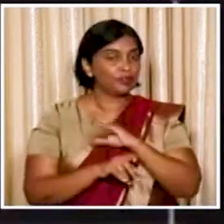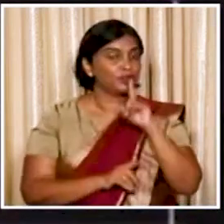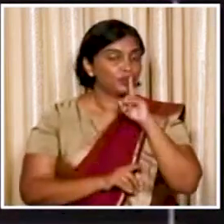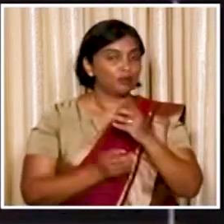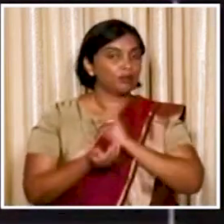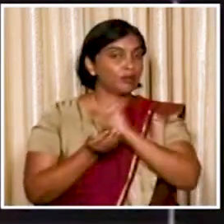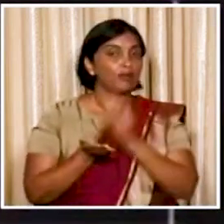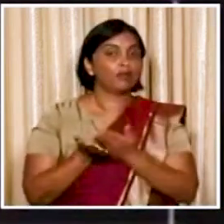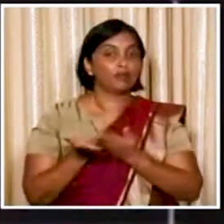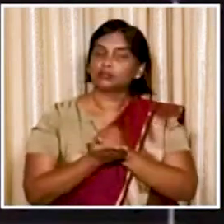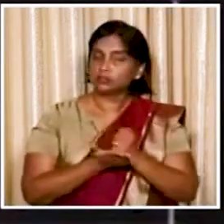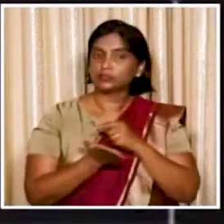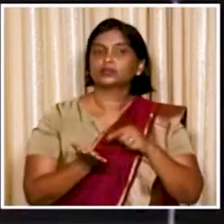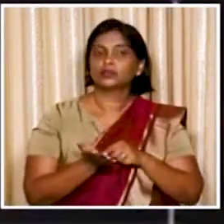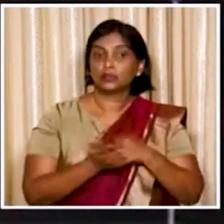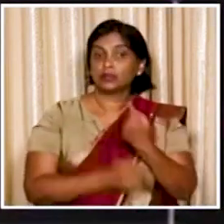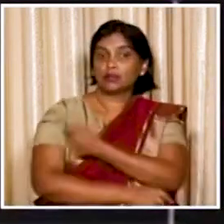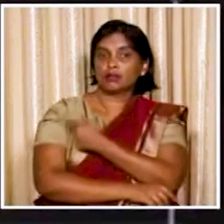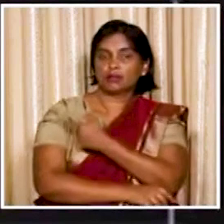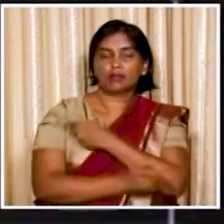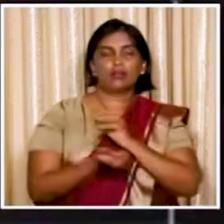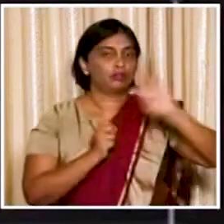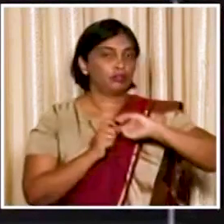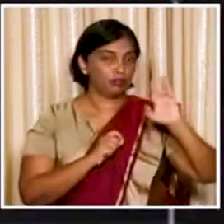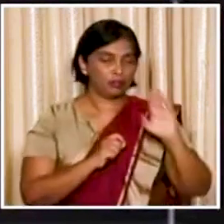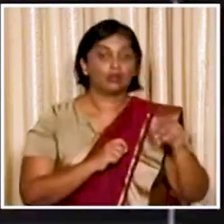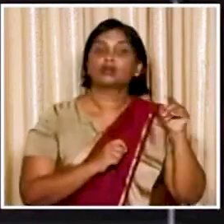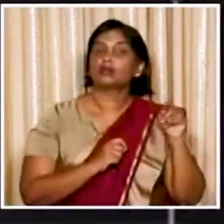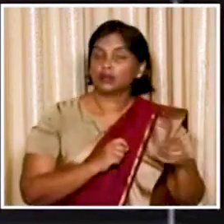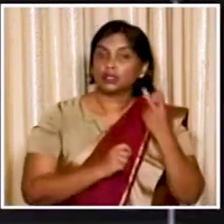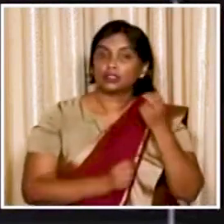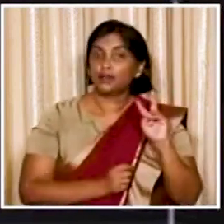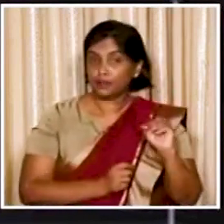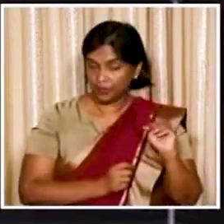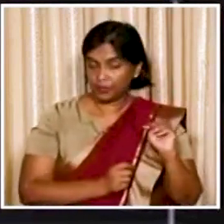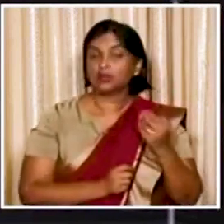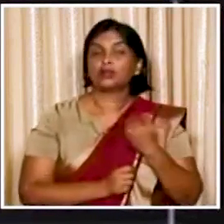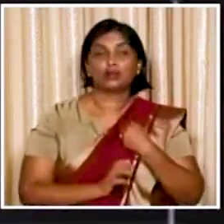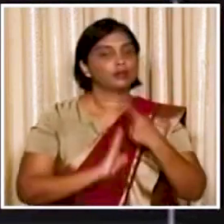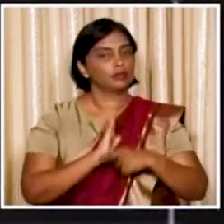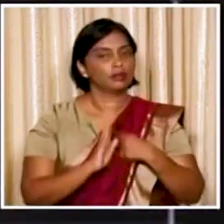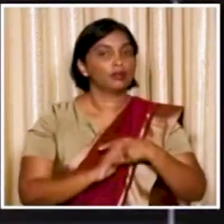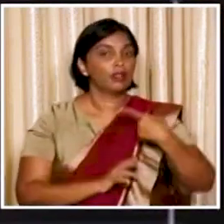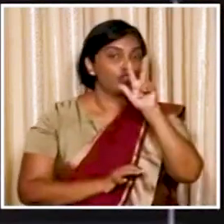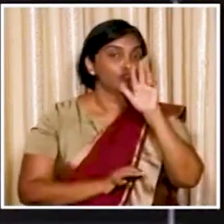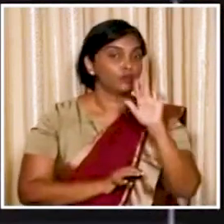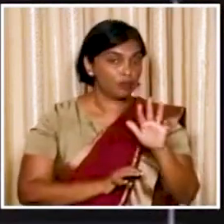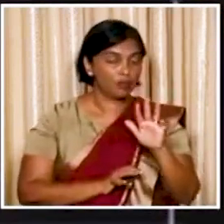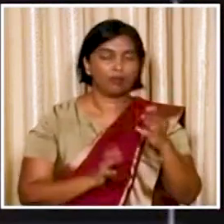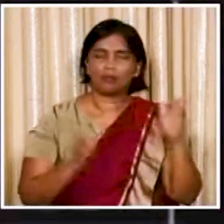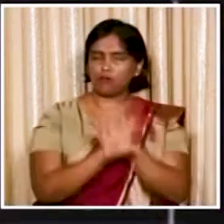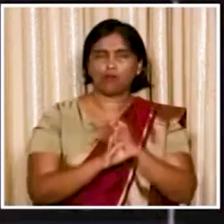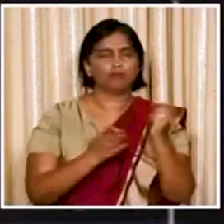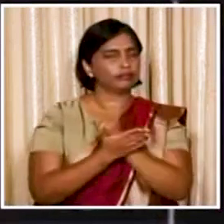ඒ සංචිතයේ මුදල් සම්පූර්ණයෙන්ම එන්නත සඳහා අපි වියදම් කළා. එතකොට 2020 දී අපේ රට දවස් 89ක්